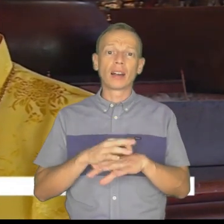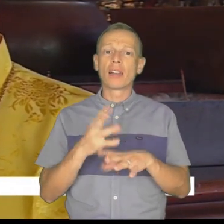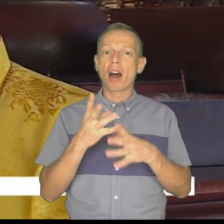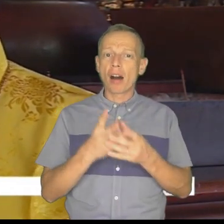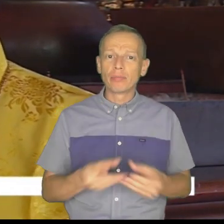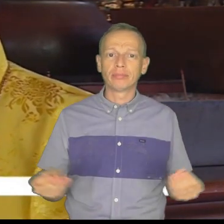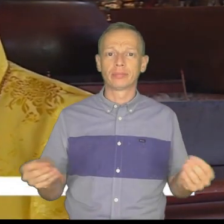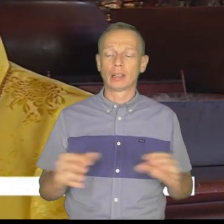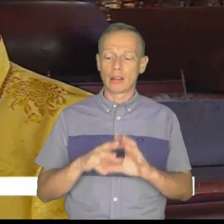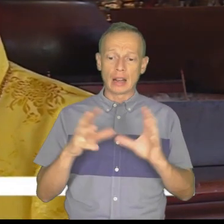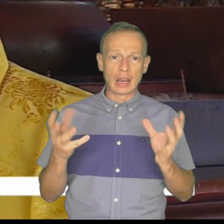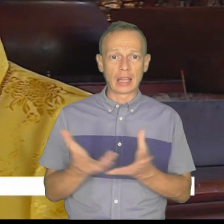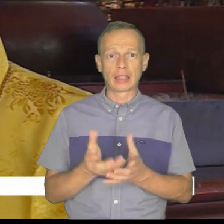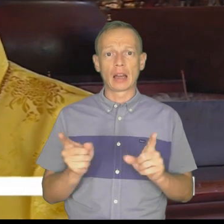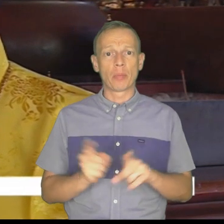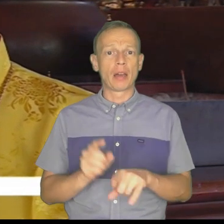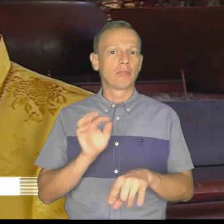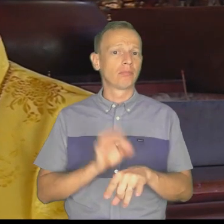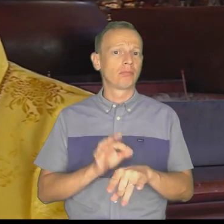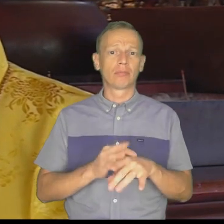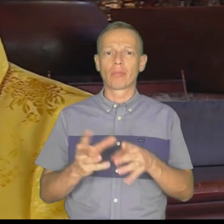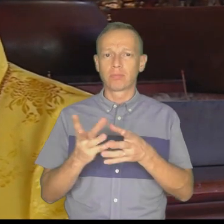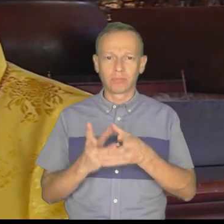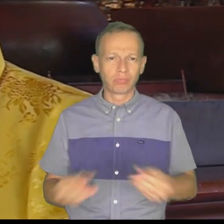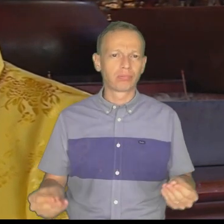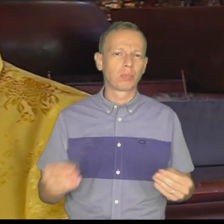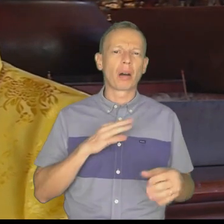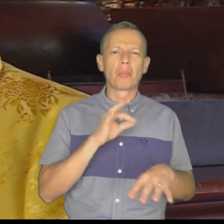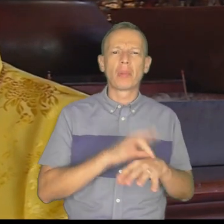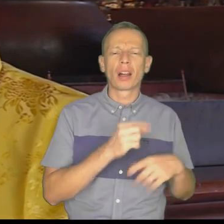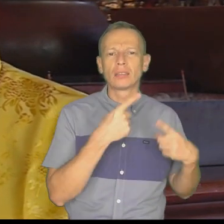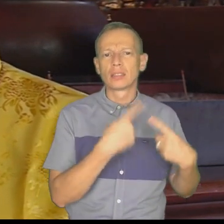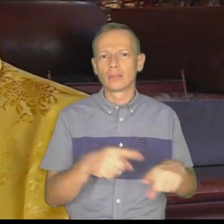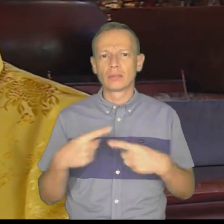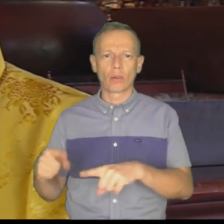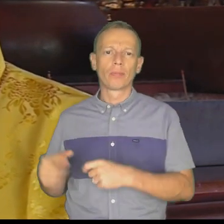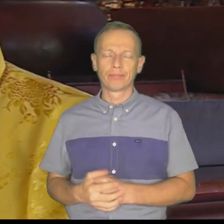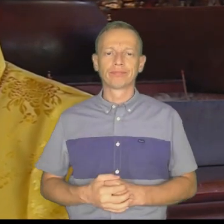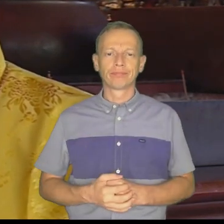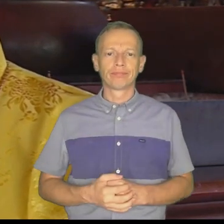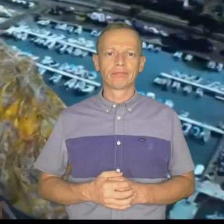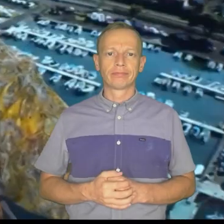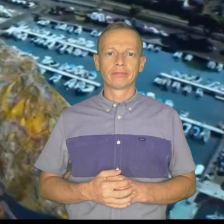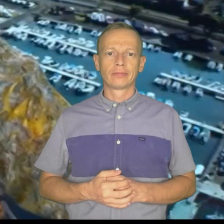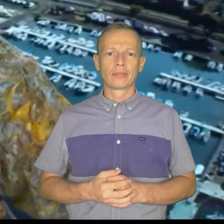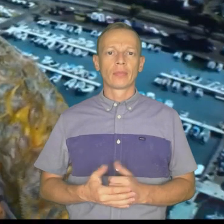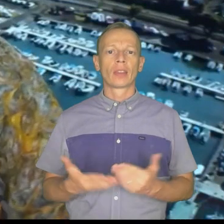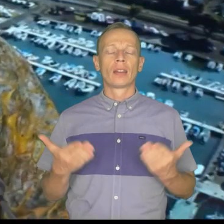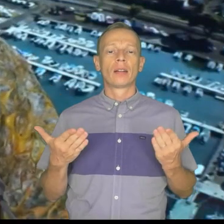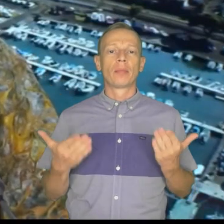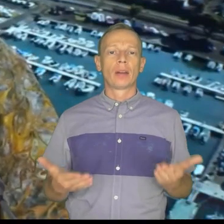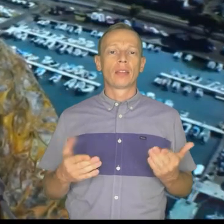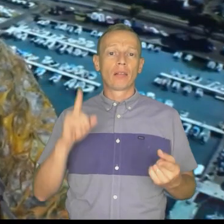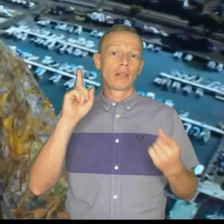guéri, que la terre sera guérie de toutes les maladies, de toutes choses. Voici à